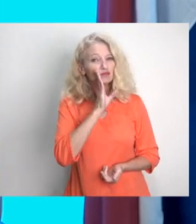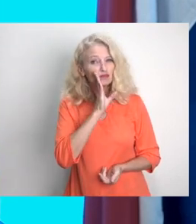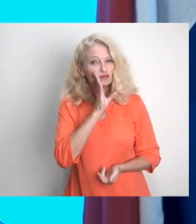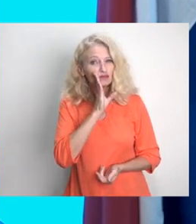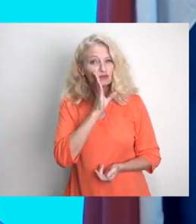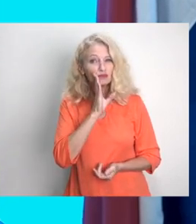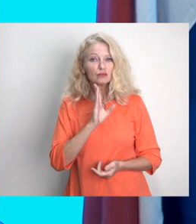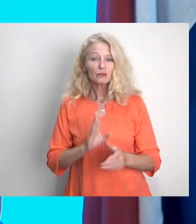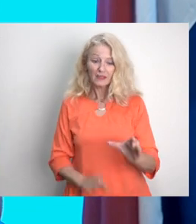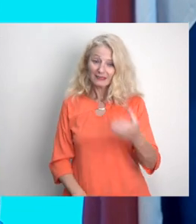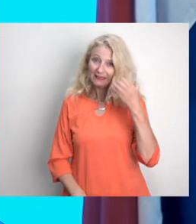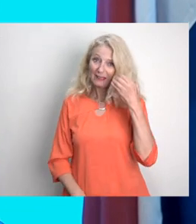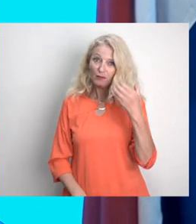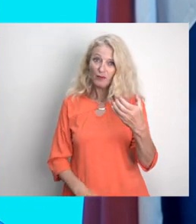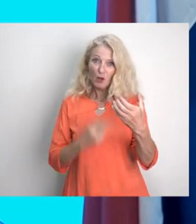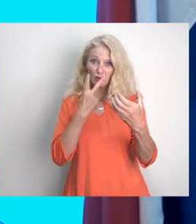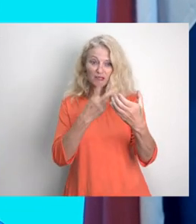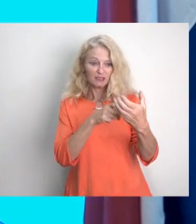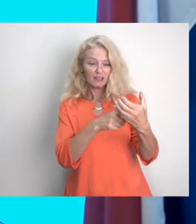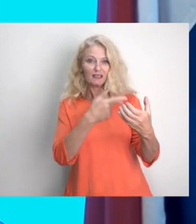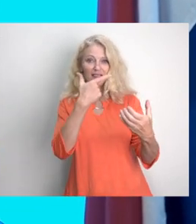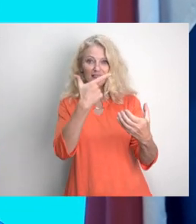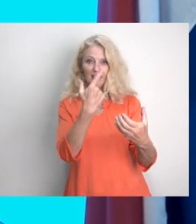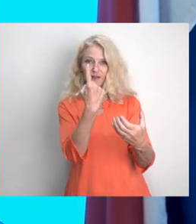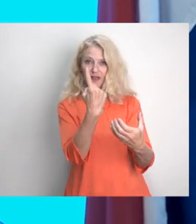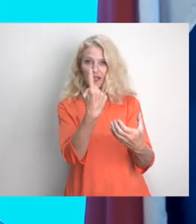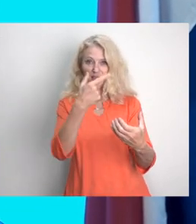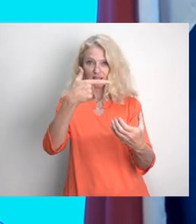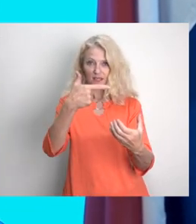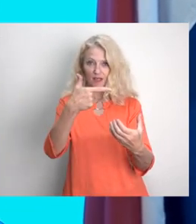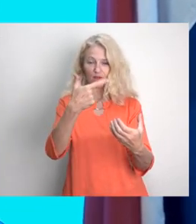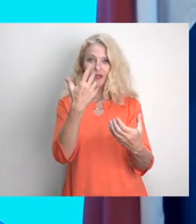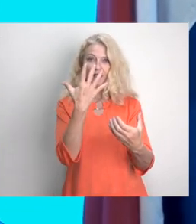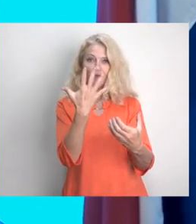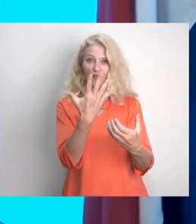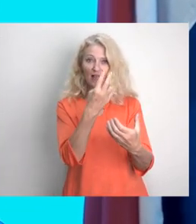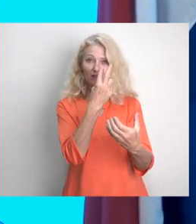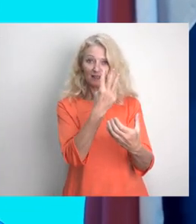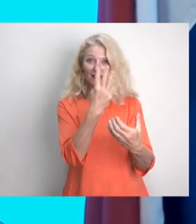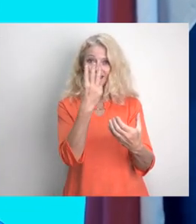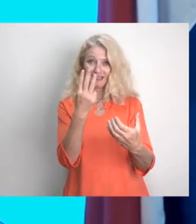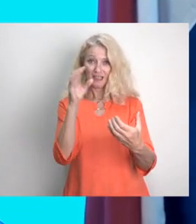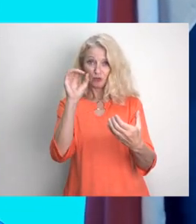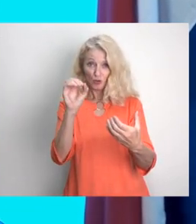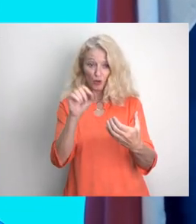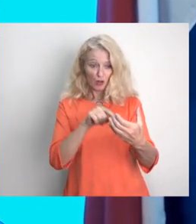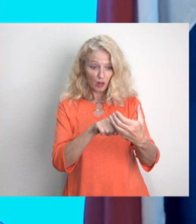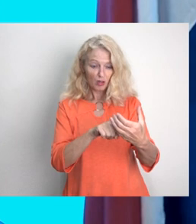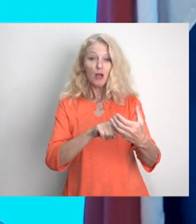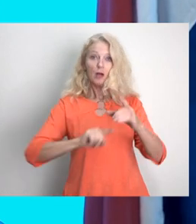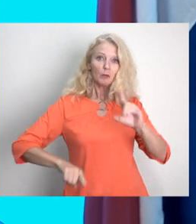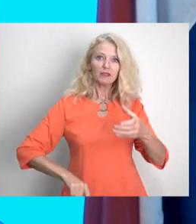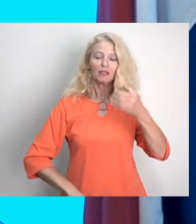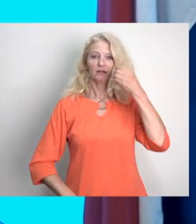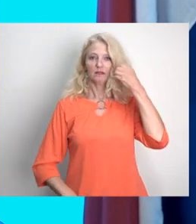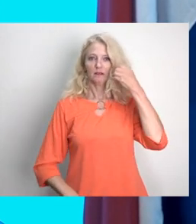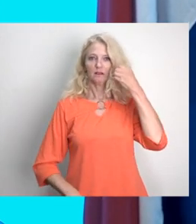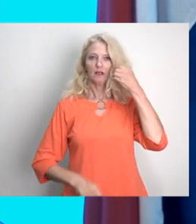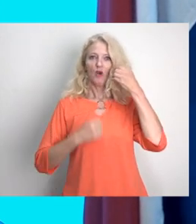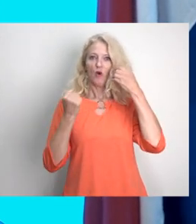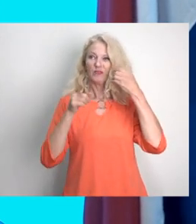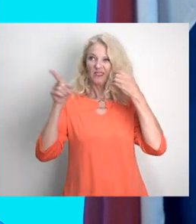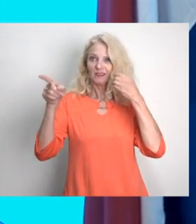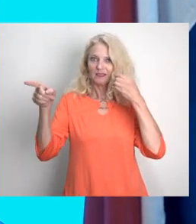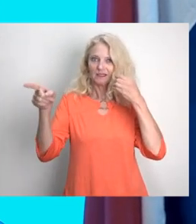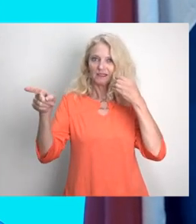als de telefoon gaat en het nummer 717-5330 verschijnt om het op te nemen, want dit is